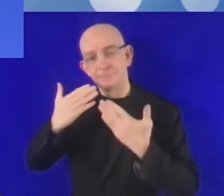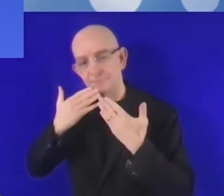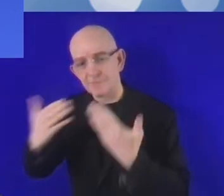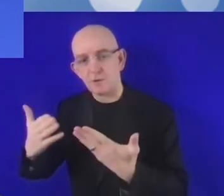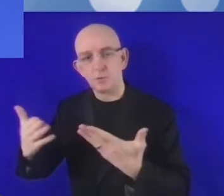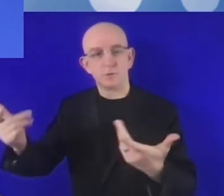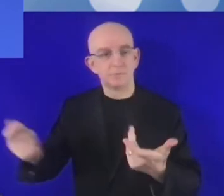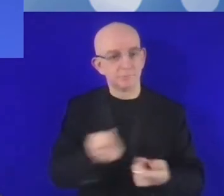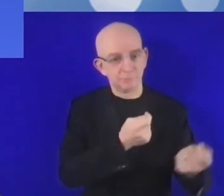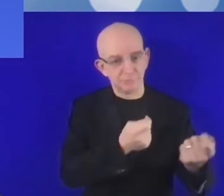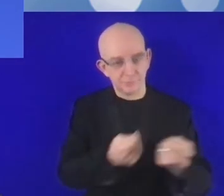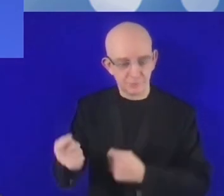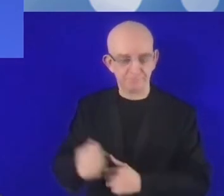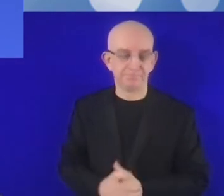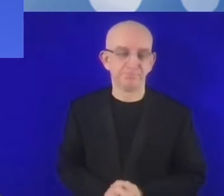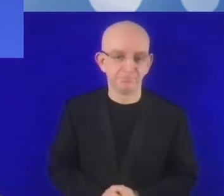Bonjour tout le monde.